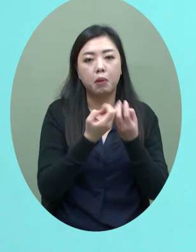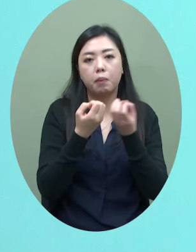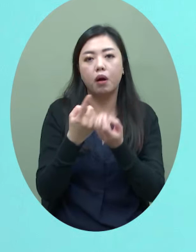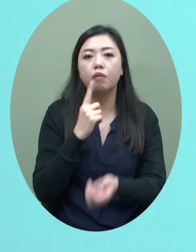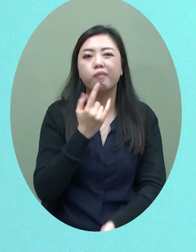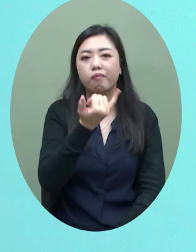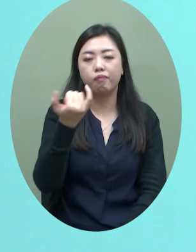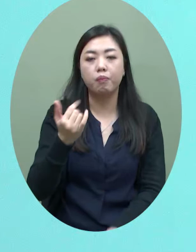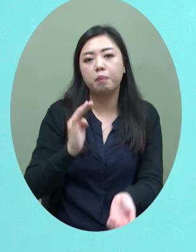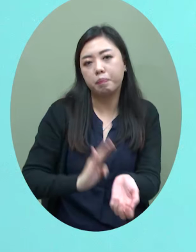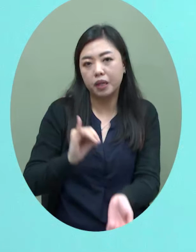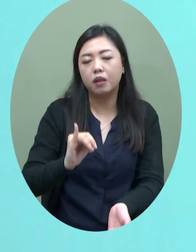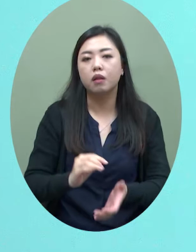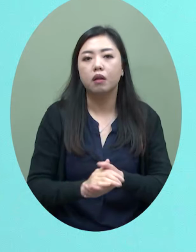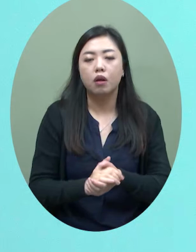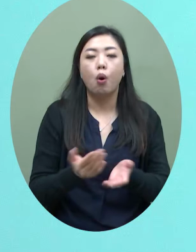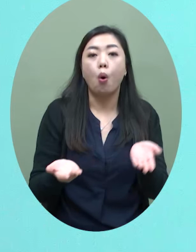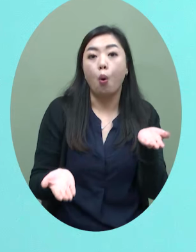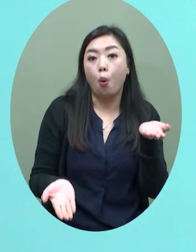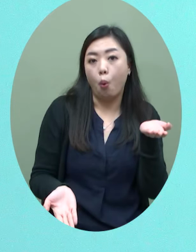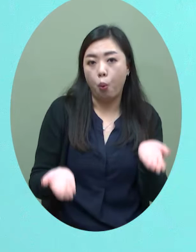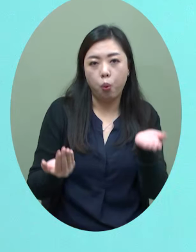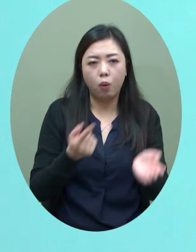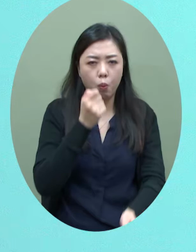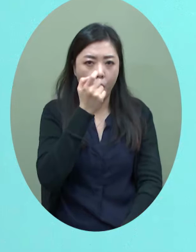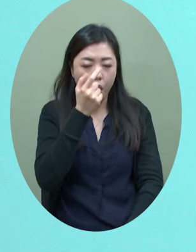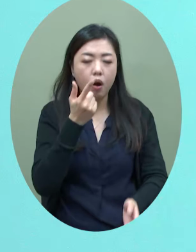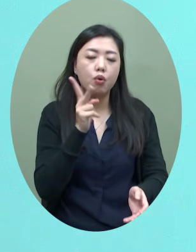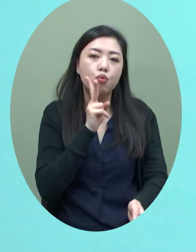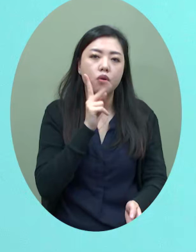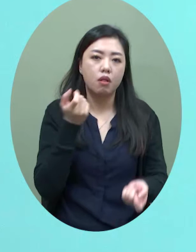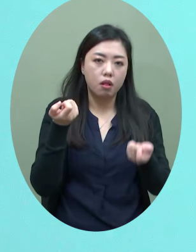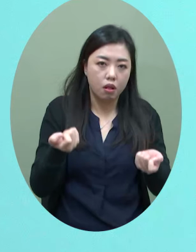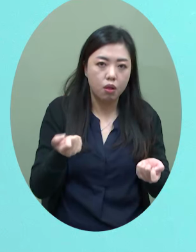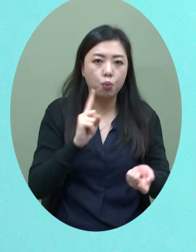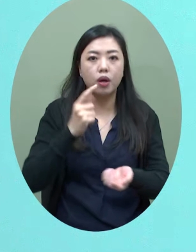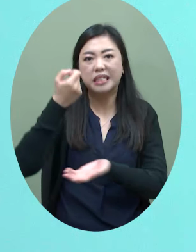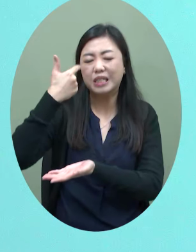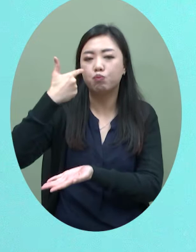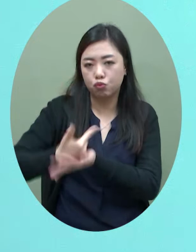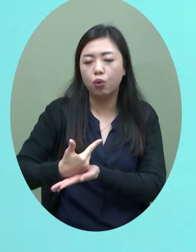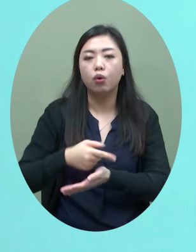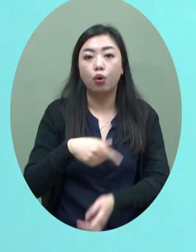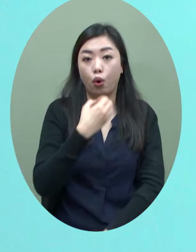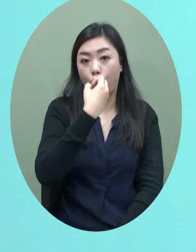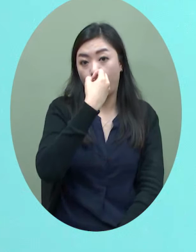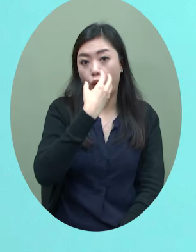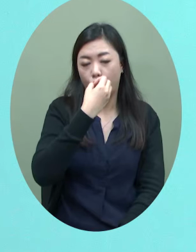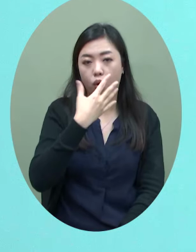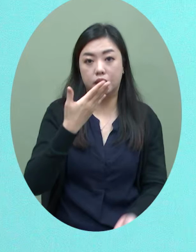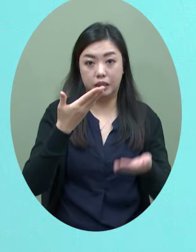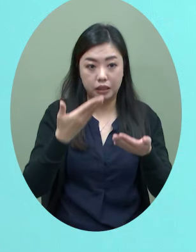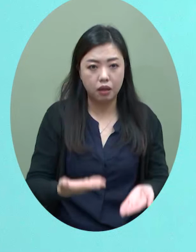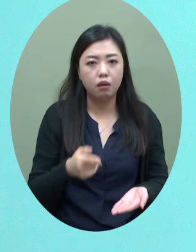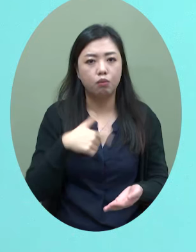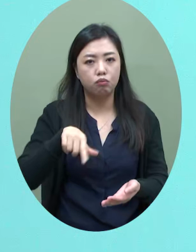嚇。接種咗人士會出現咗一些異常的情況啦，無論是輕微或者嚴重。對香港嚟講咧，我哋係非